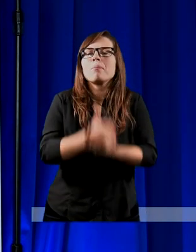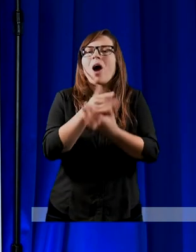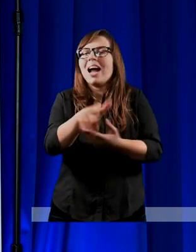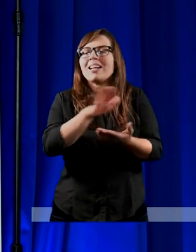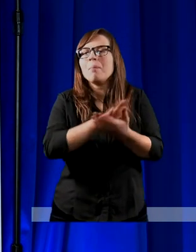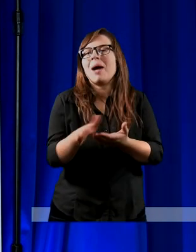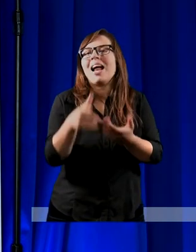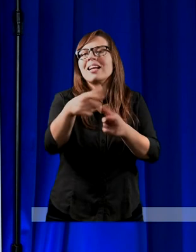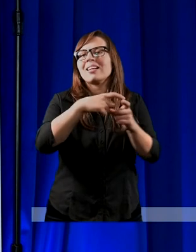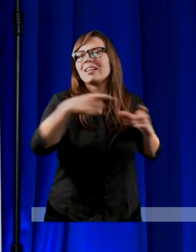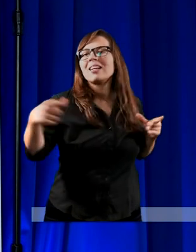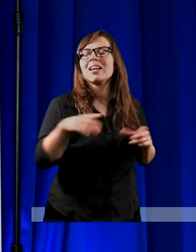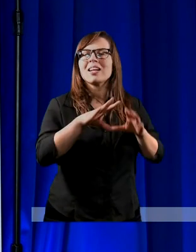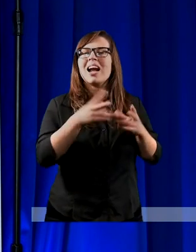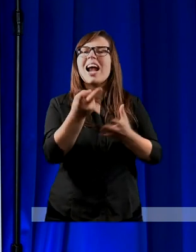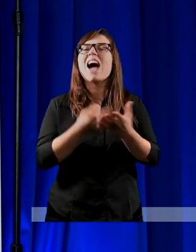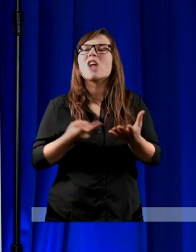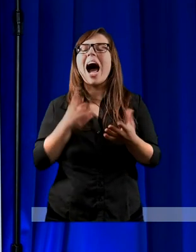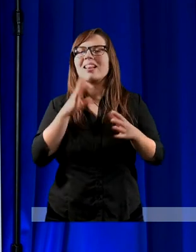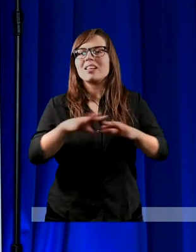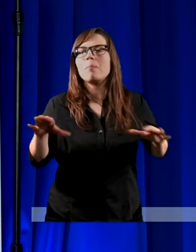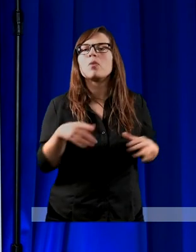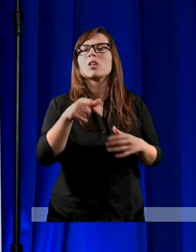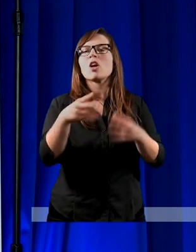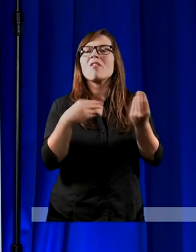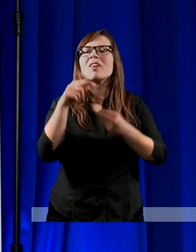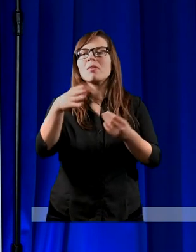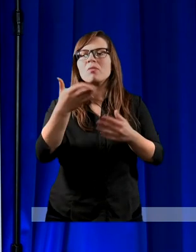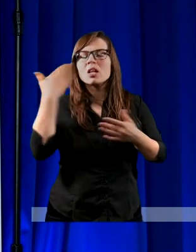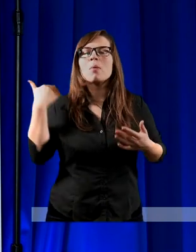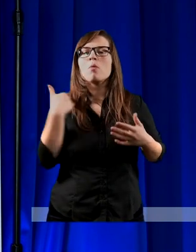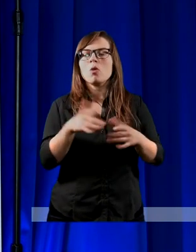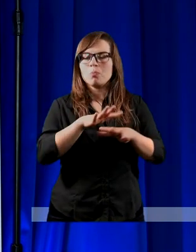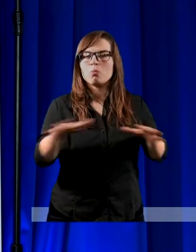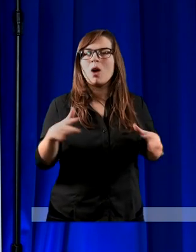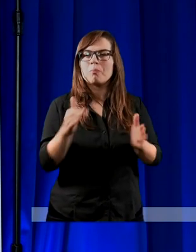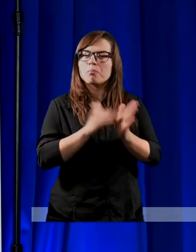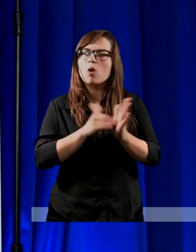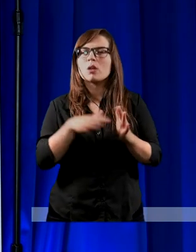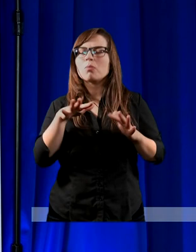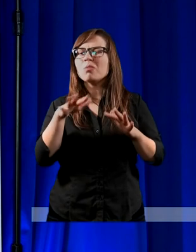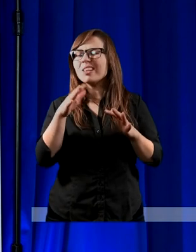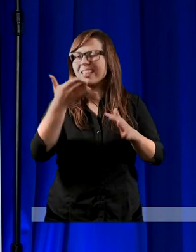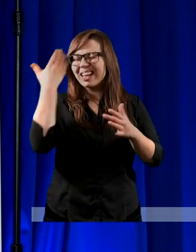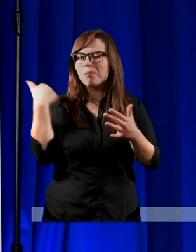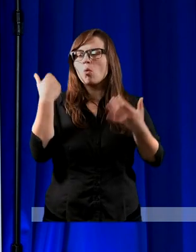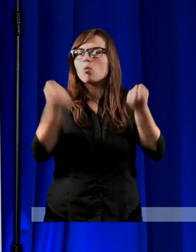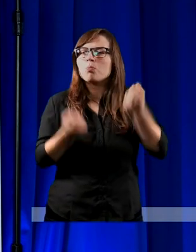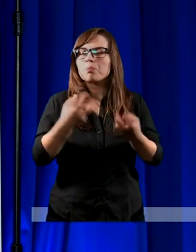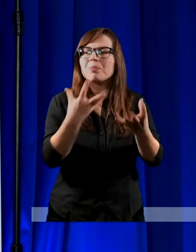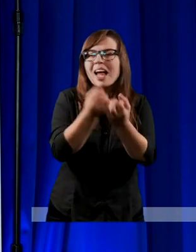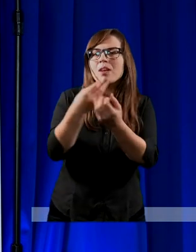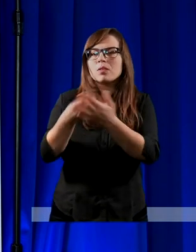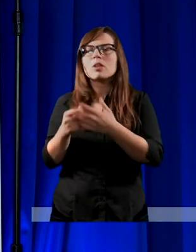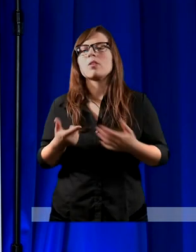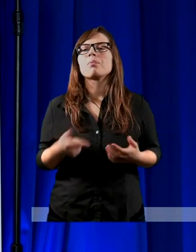leżanki? No akurat leżanka to też jest jakiś większy koszt. Tutaj jeszcze pożyczyłem od wuja, więc był to dosyć problem. Wiedziałem,